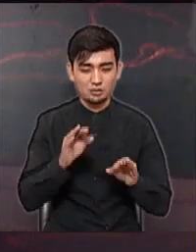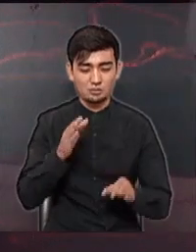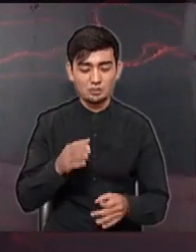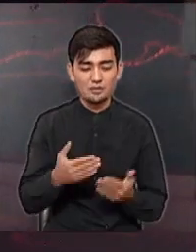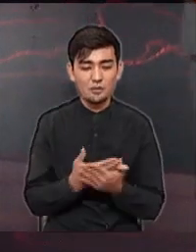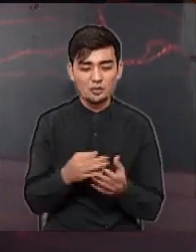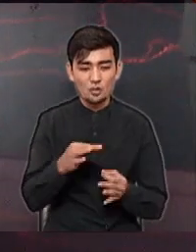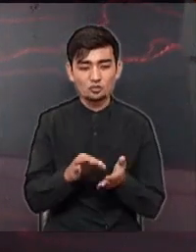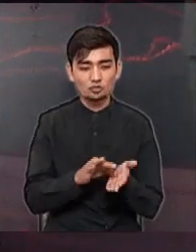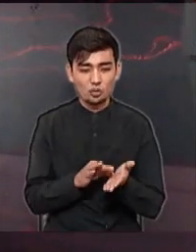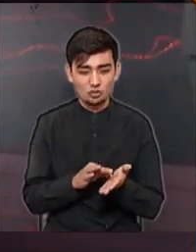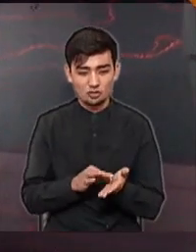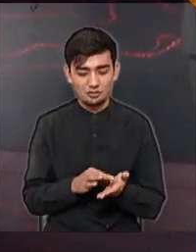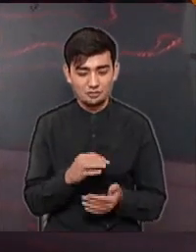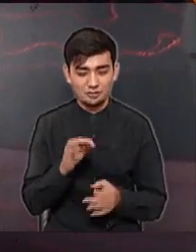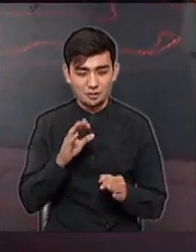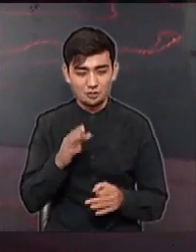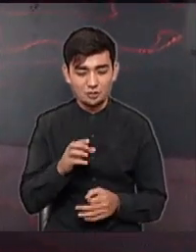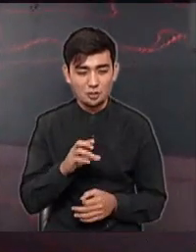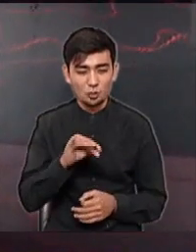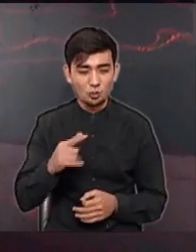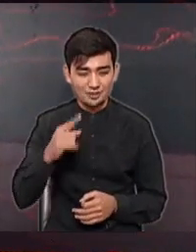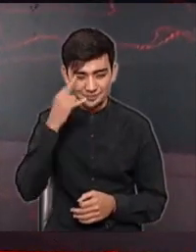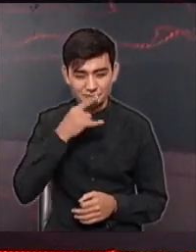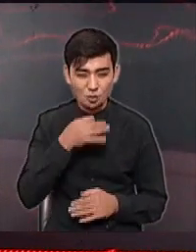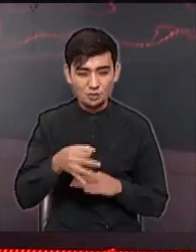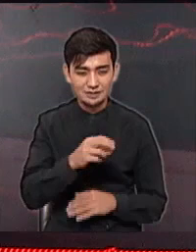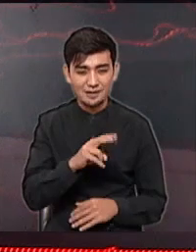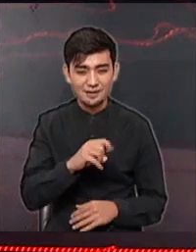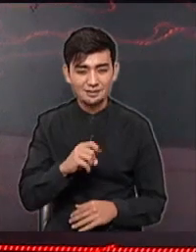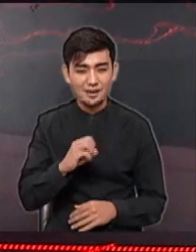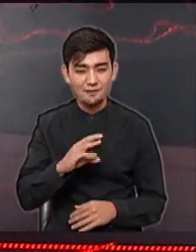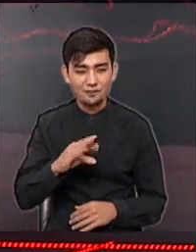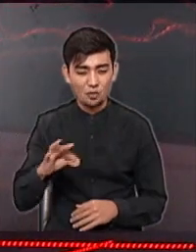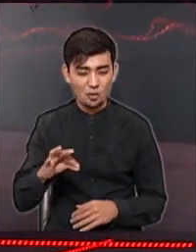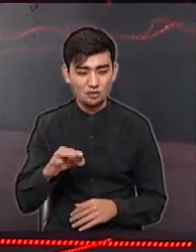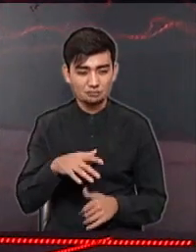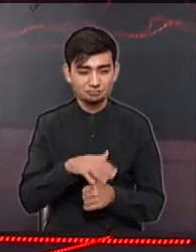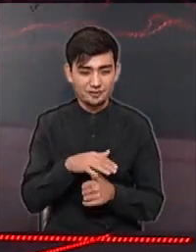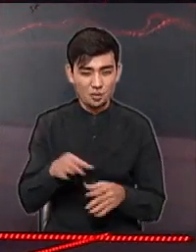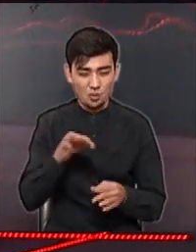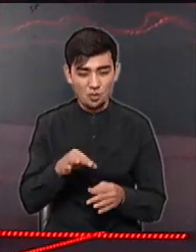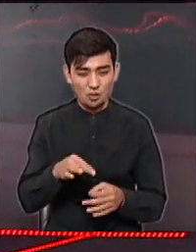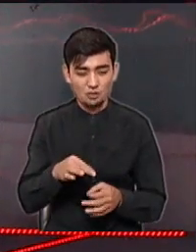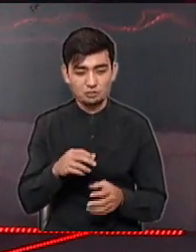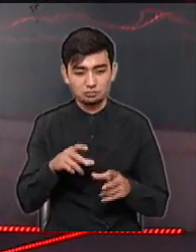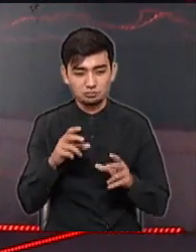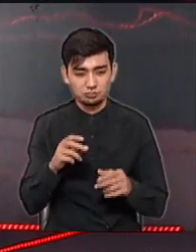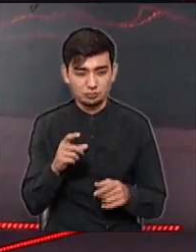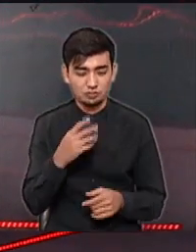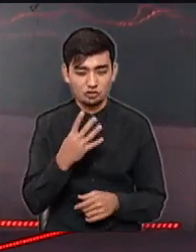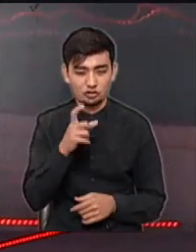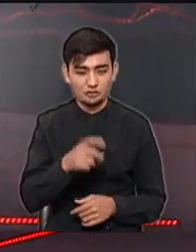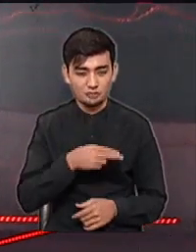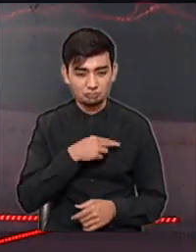Жаңалықтарымызда шұғыл ақпараттан бастаймыз. Батыс Қазақстан облысында Қазавто авиақұтқару тікұшағы апатты жағдайда қонып, салдарынан 4